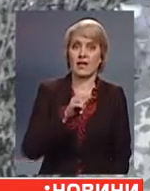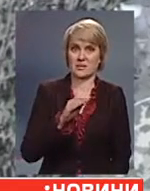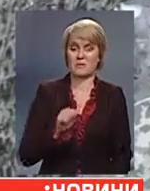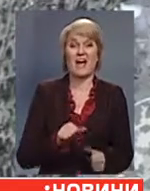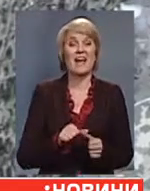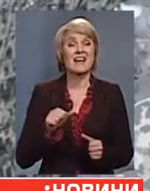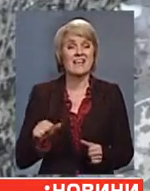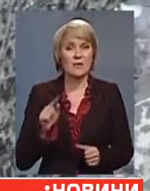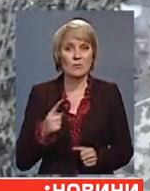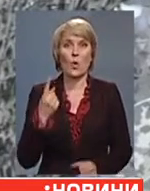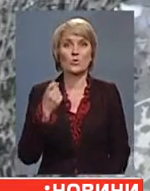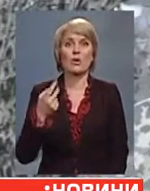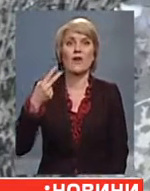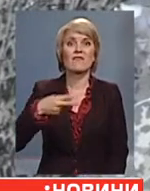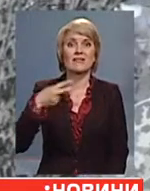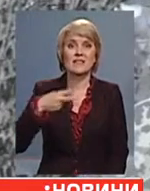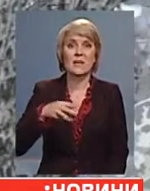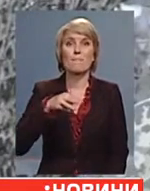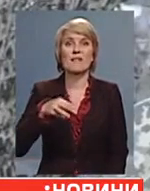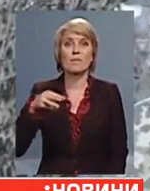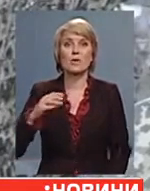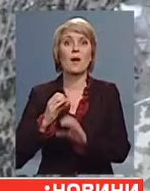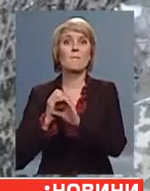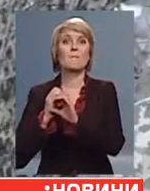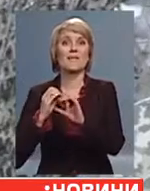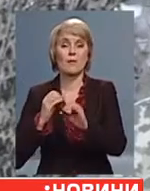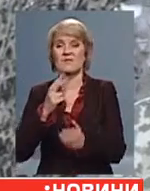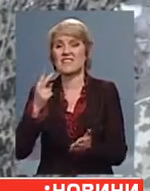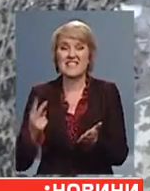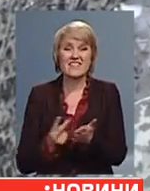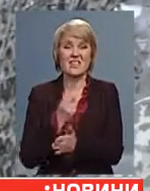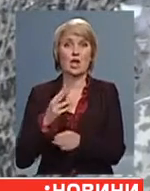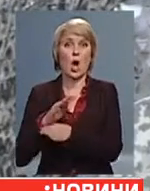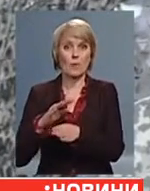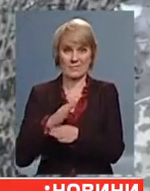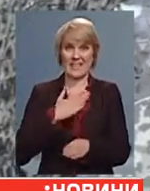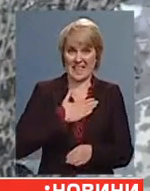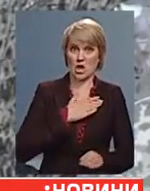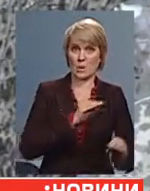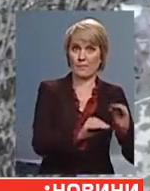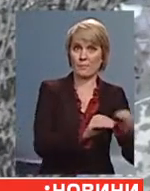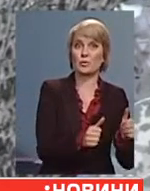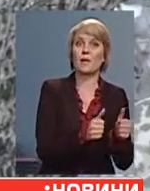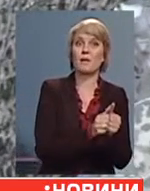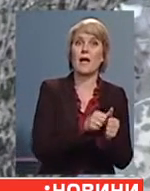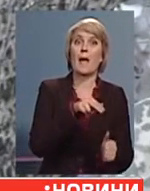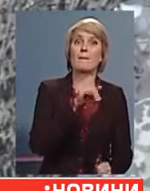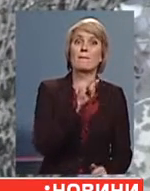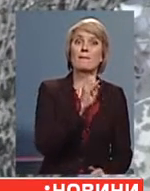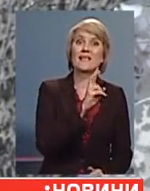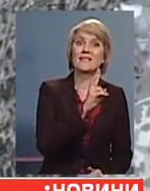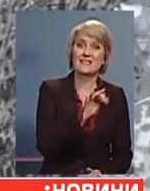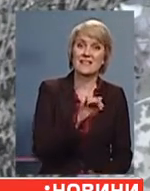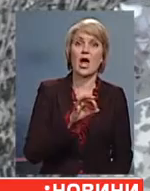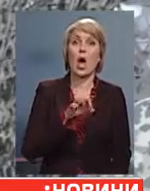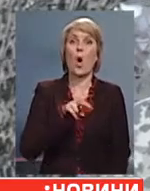зі 120-мм міномета незаконні збройні формування двічі обстрілювали наші опорні пункти поблизу Пісків і Опитного, по